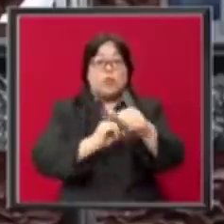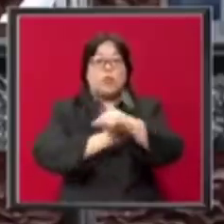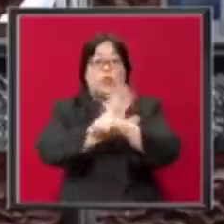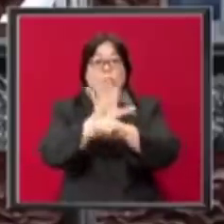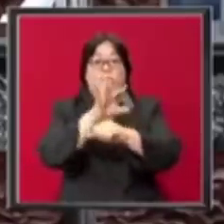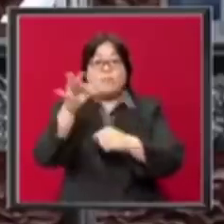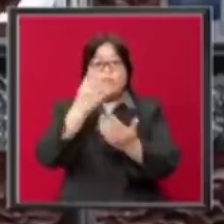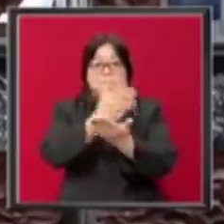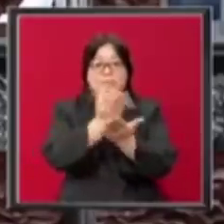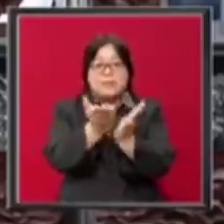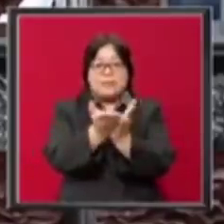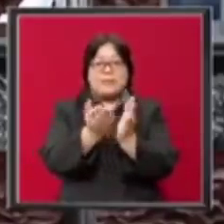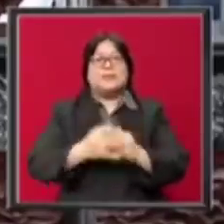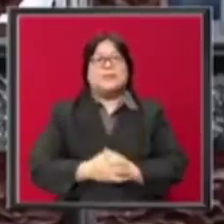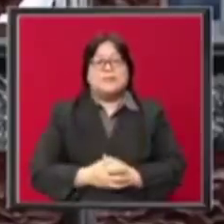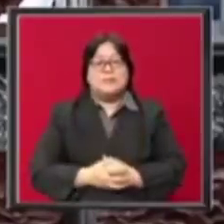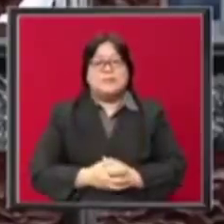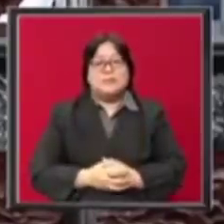COVID-19 bajet,